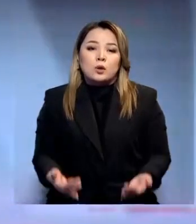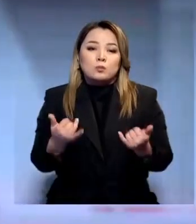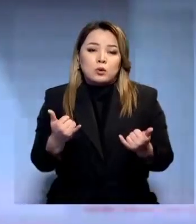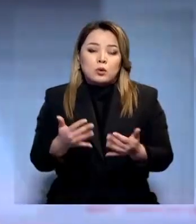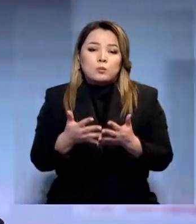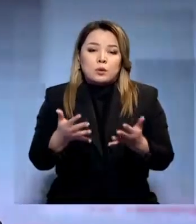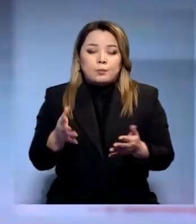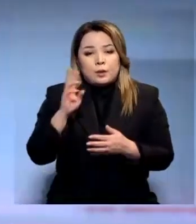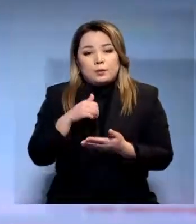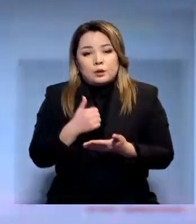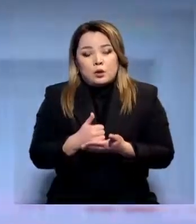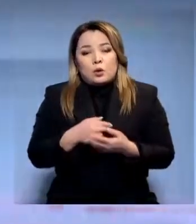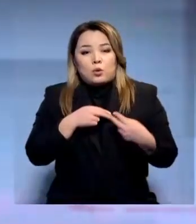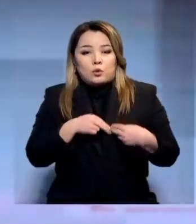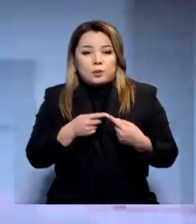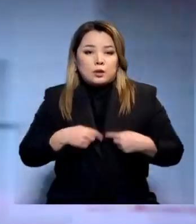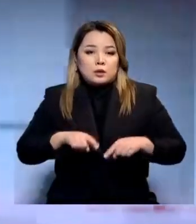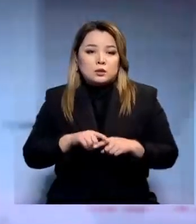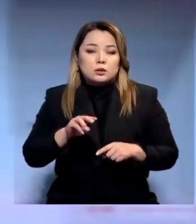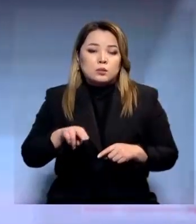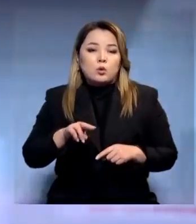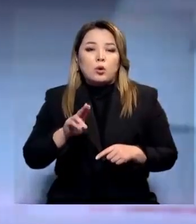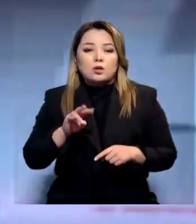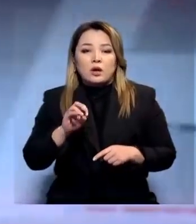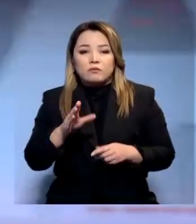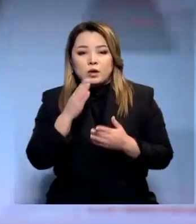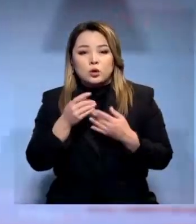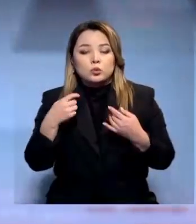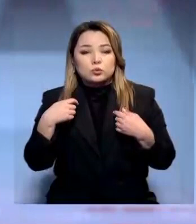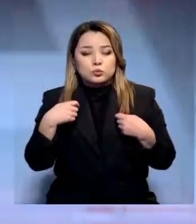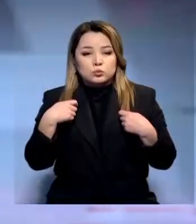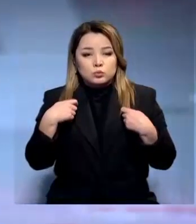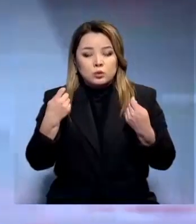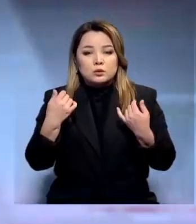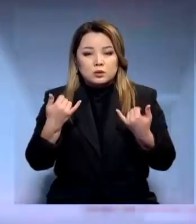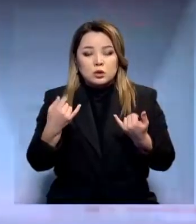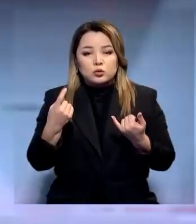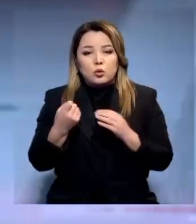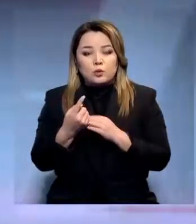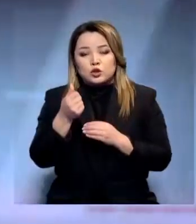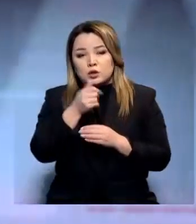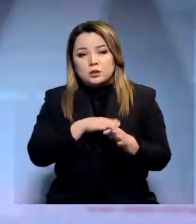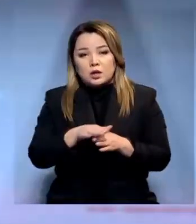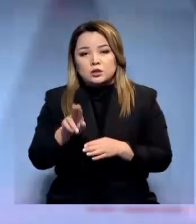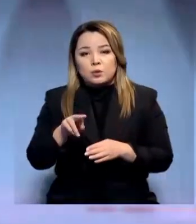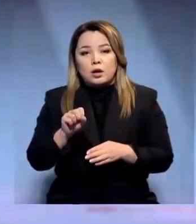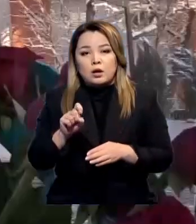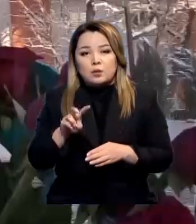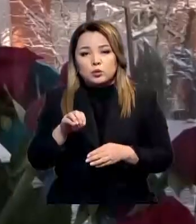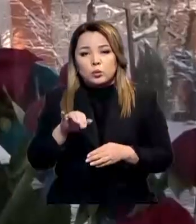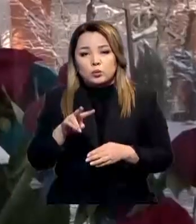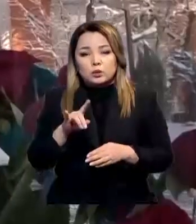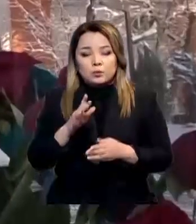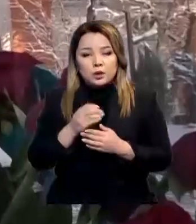Бүгін аса көрнекті мемлекет және қоғам қайраткері Дінмұхаммед Қонаевтың туғанына 111 жыл. Осыған орай Таразда Димаш Ахметұлының